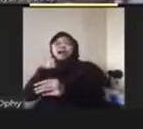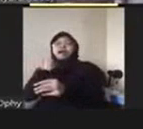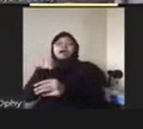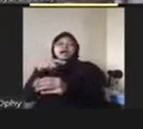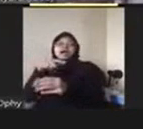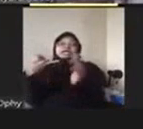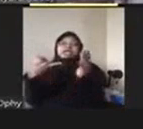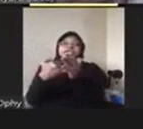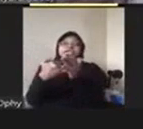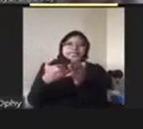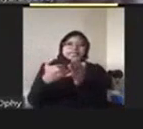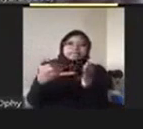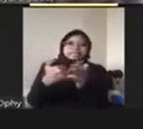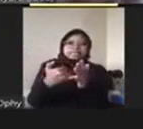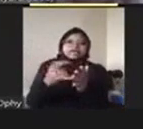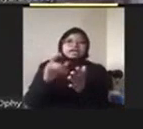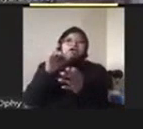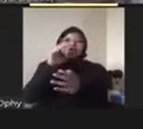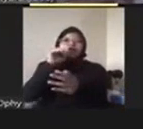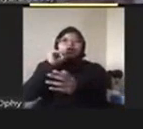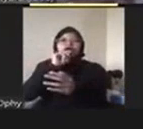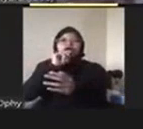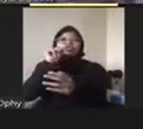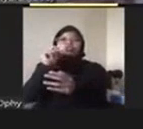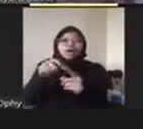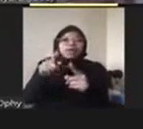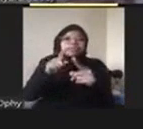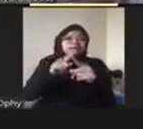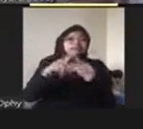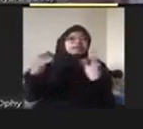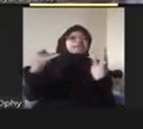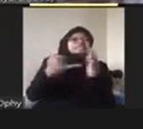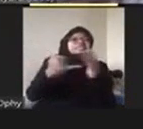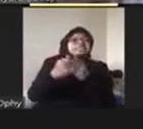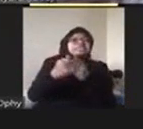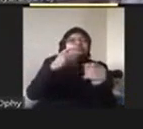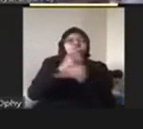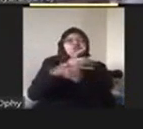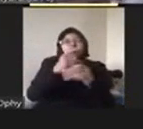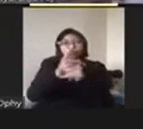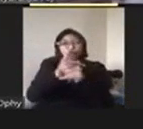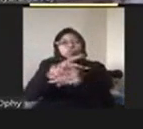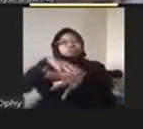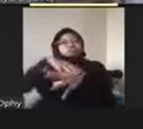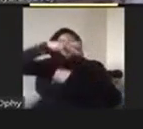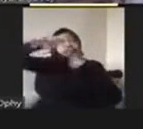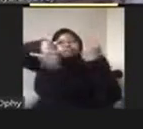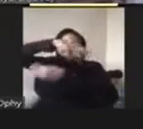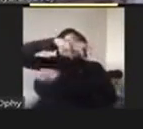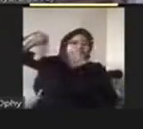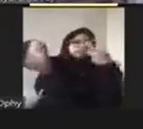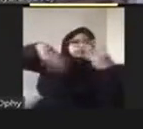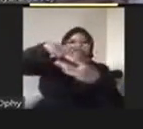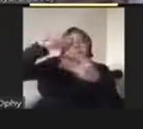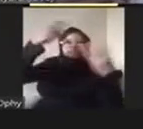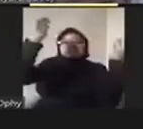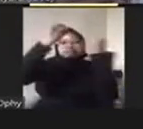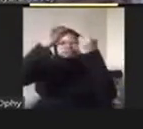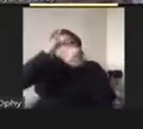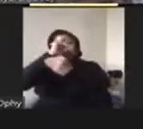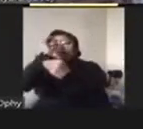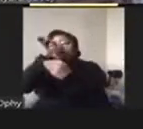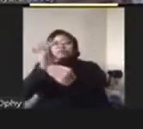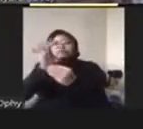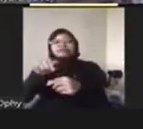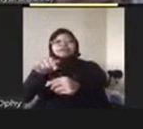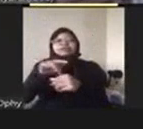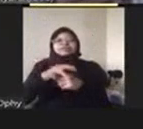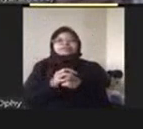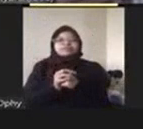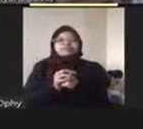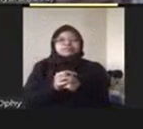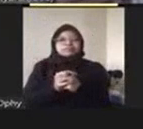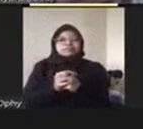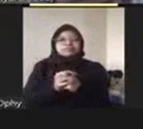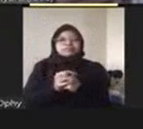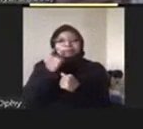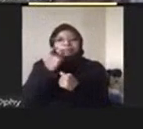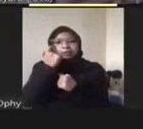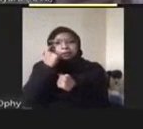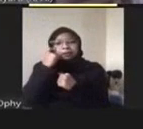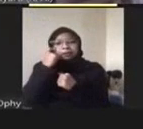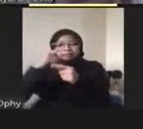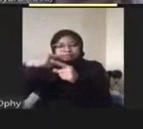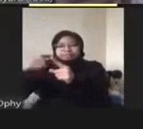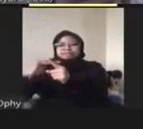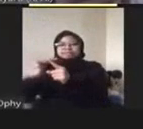ini atas nama orang tua, tapi ngisi juga di guru gitu. Jadi ini sesuatu yang memang unik karena kita saya merancangnya